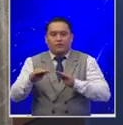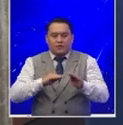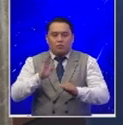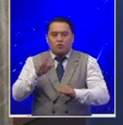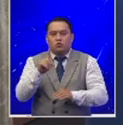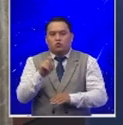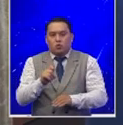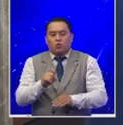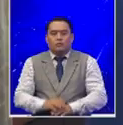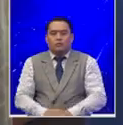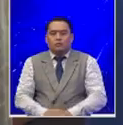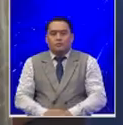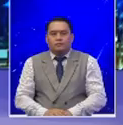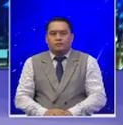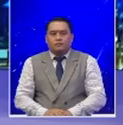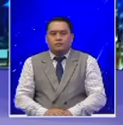100 штук.